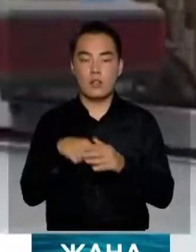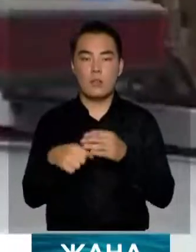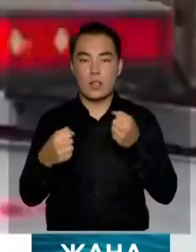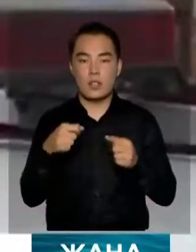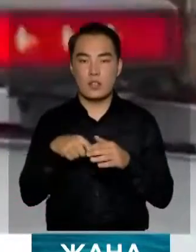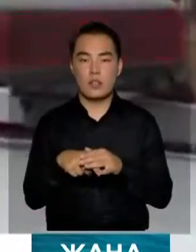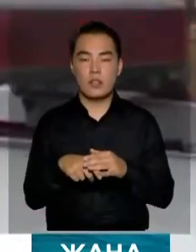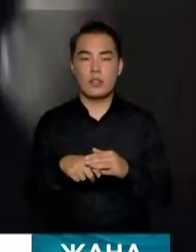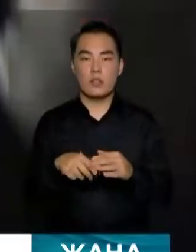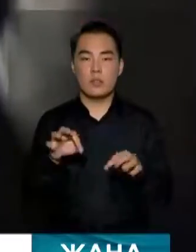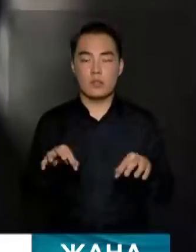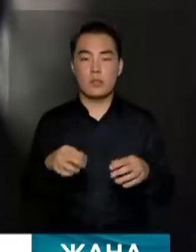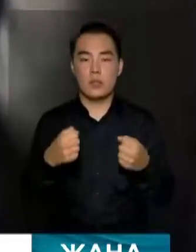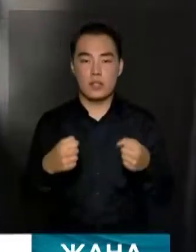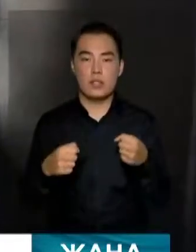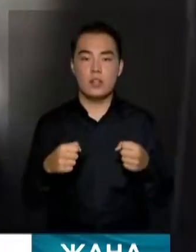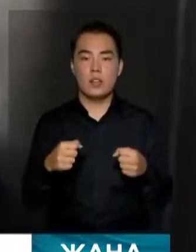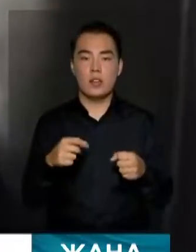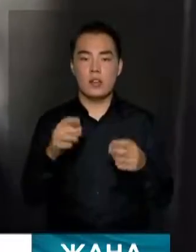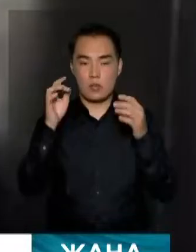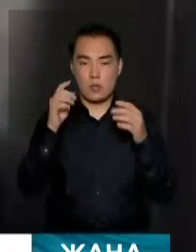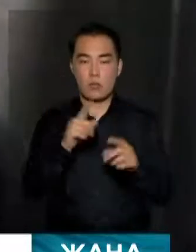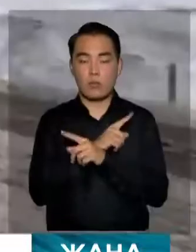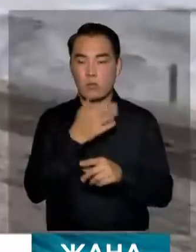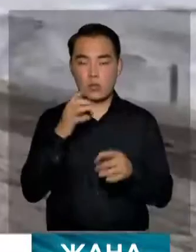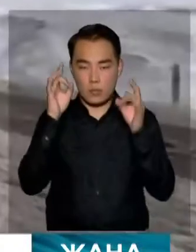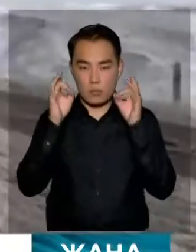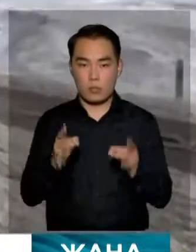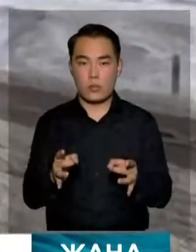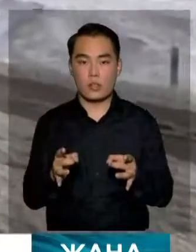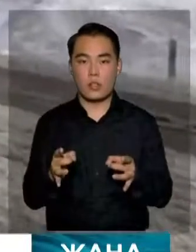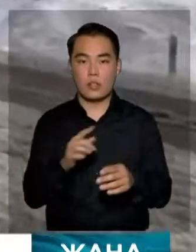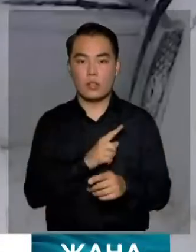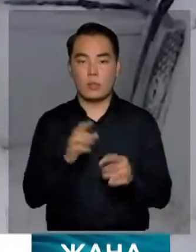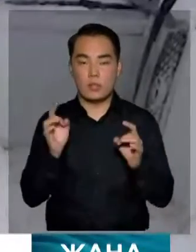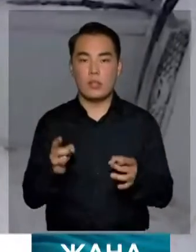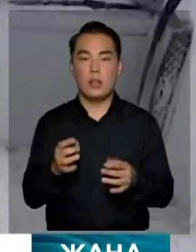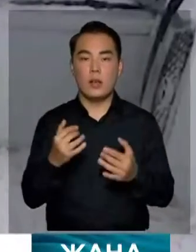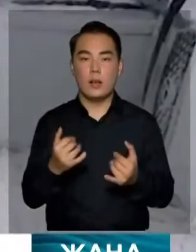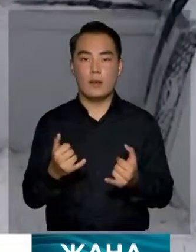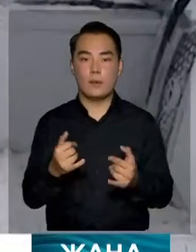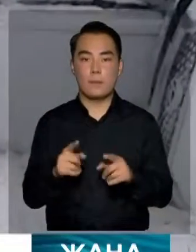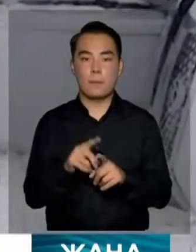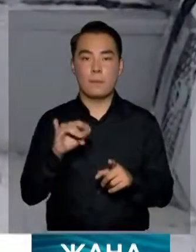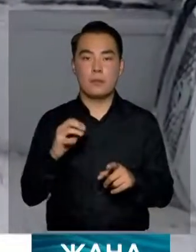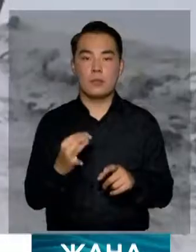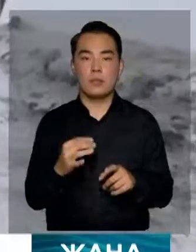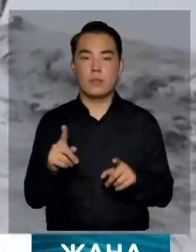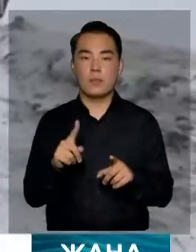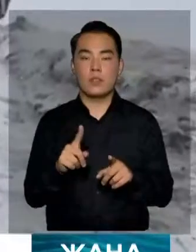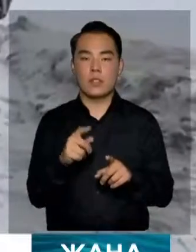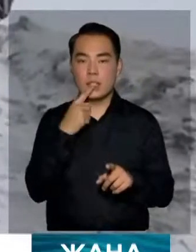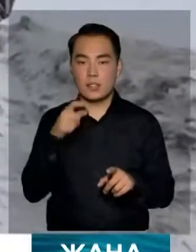біраз қаражат кететіні анық. Қазір жауаптылар Рудный, Қашар, Федоровка және тағы бірқатар бағыттар бойынша жолдардың жабылғанын